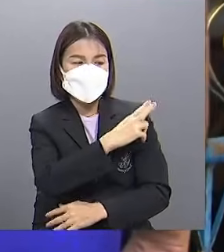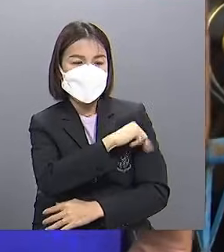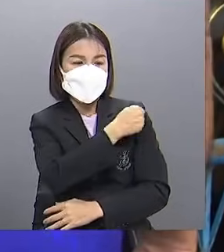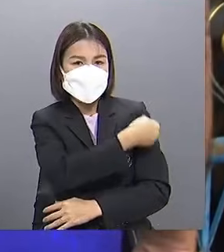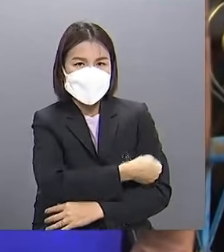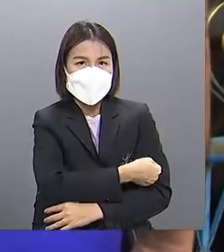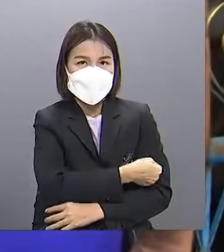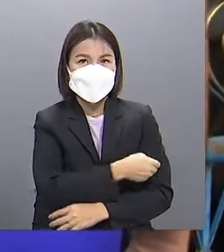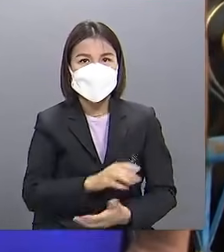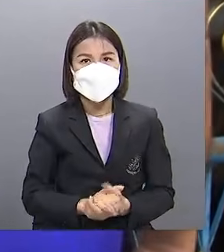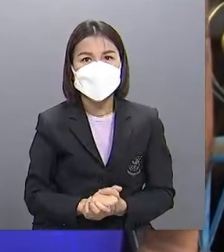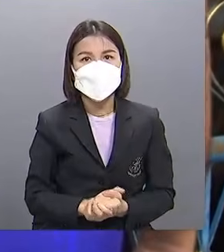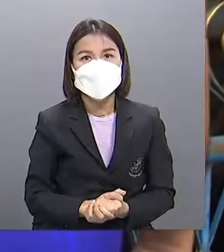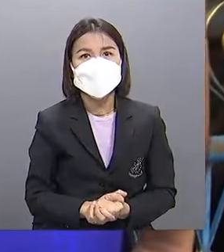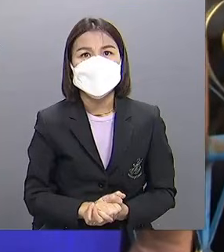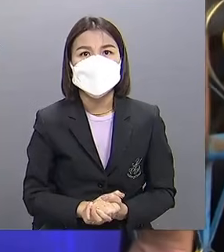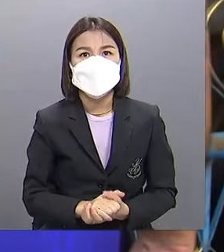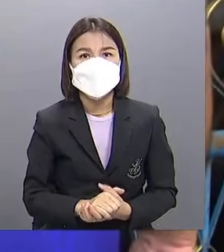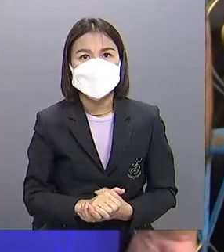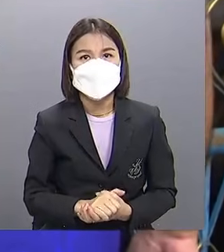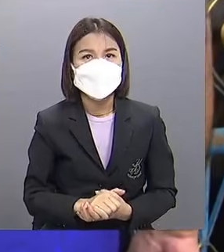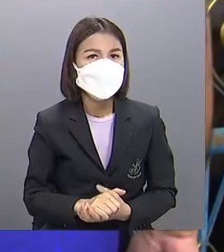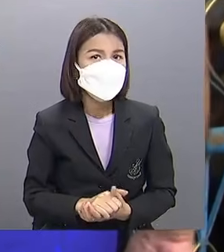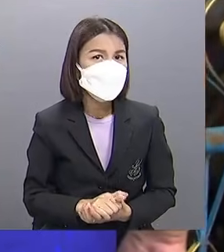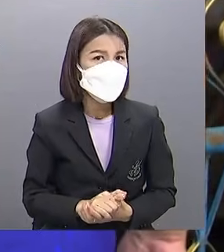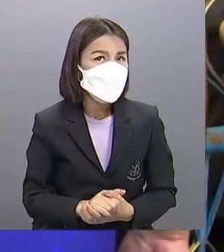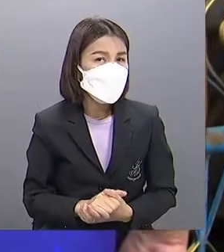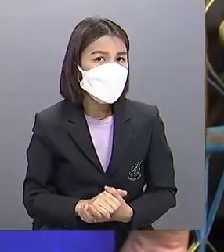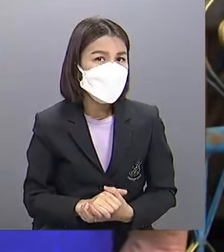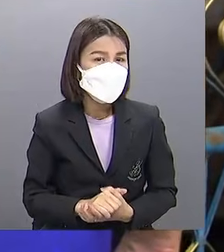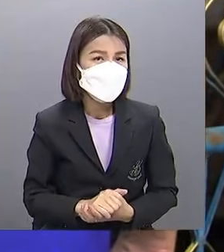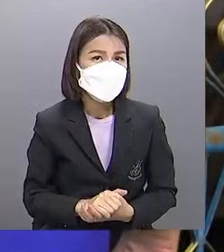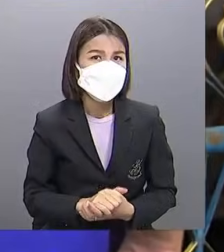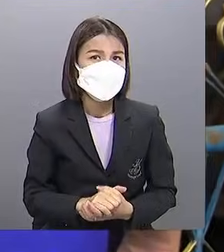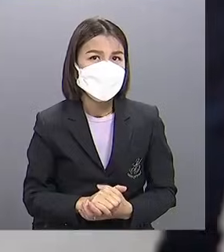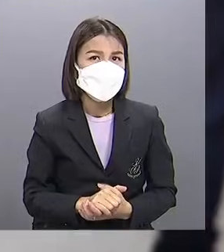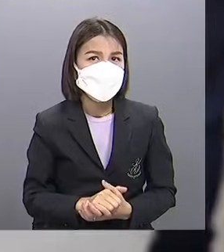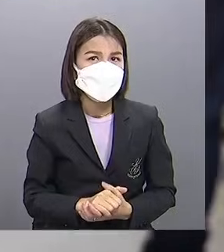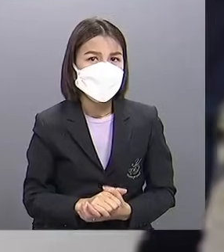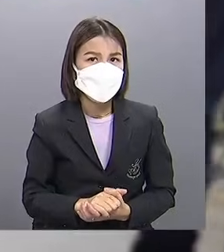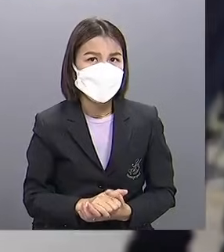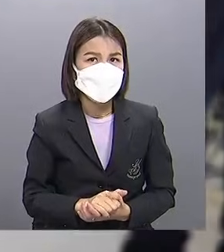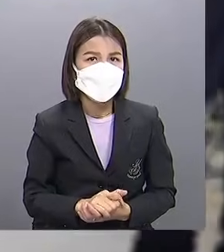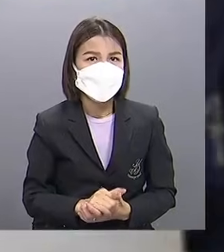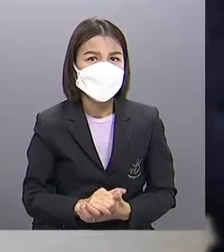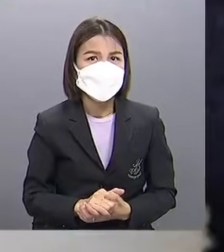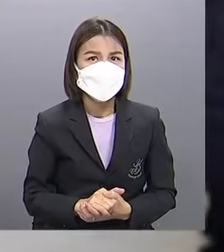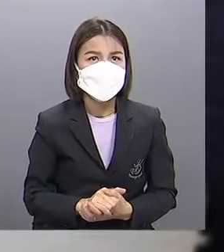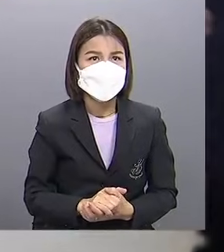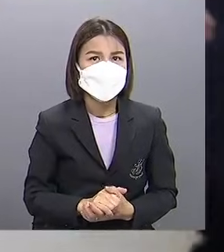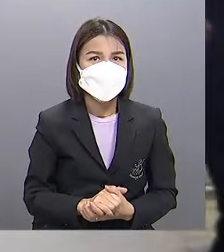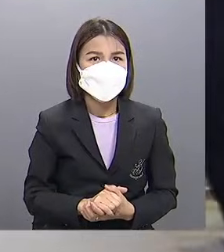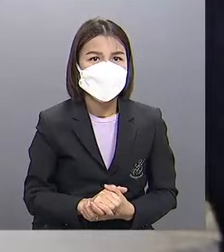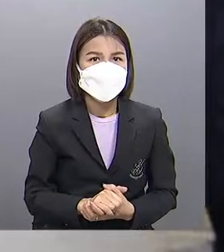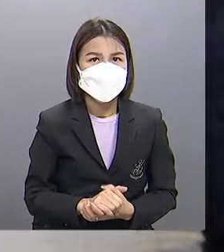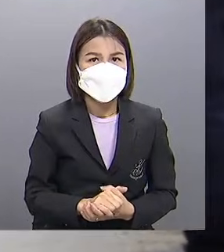ได้ยอดเลย ตัวพี ่ มาลาได้เหรอ มาแล้วจะนอนทาง เลยนะตัวที่ยาลบไปแล้วแล้ววันนี้ยาพี่